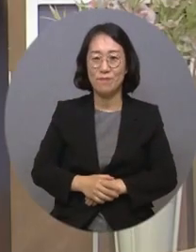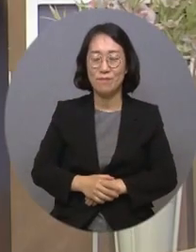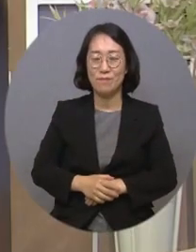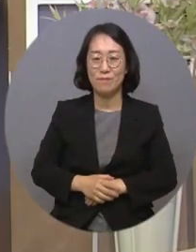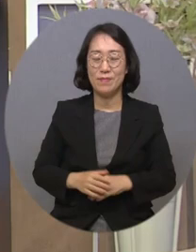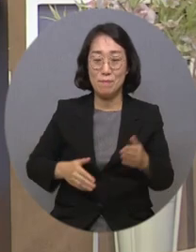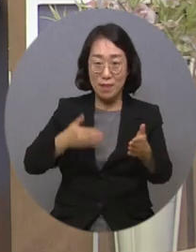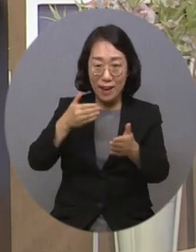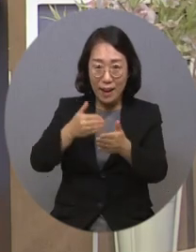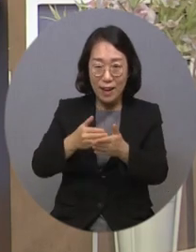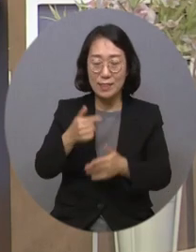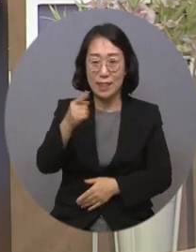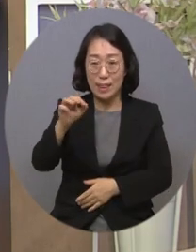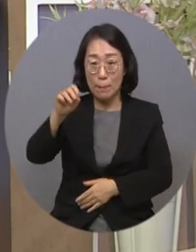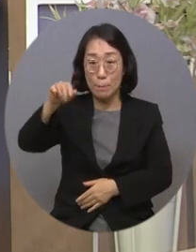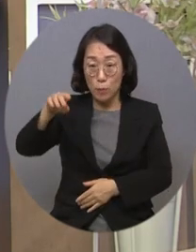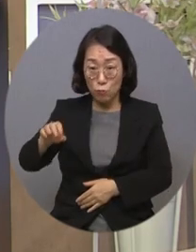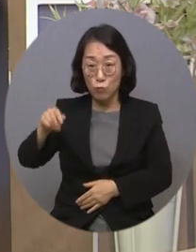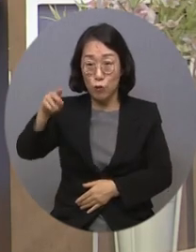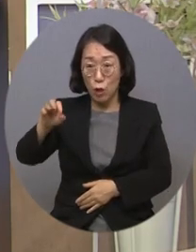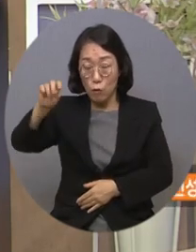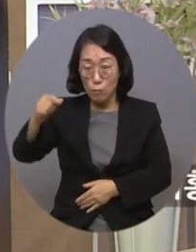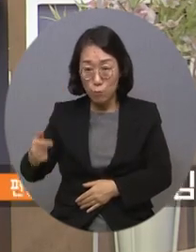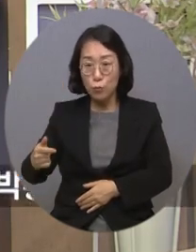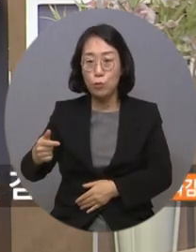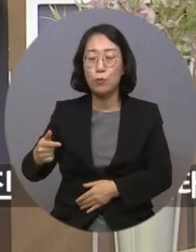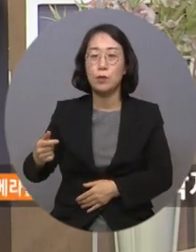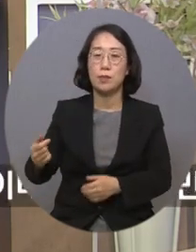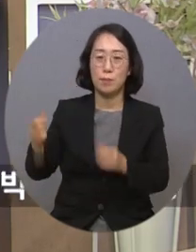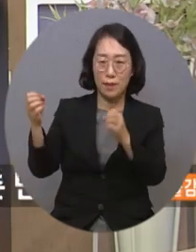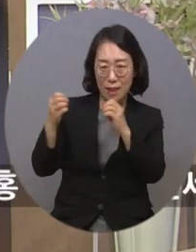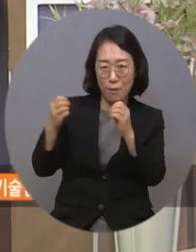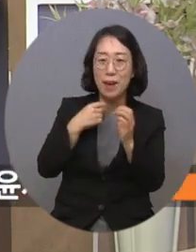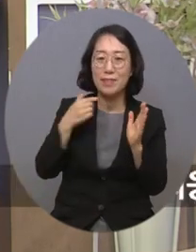네, 지금까지 남궁경문 회장님과 함께 했습니다.